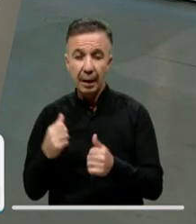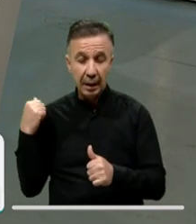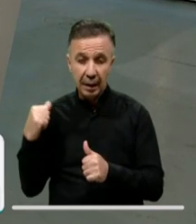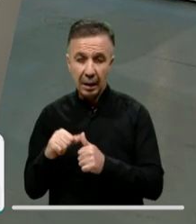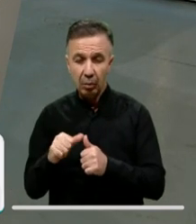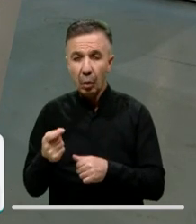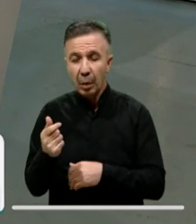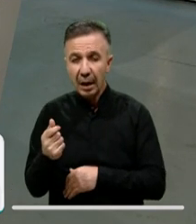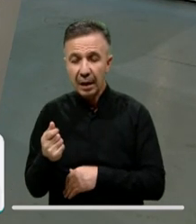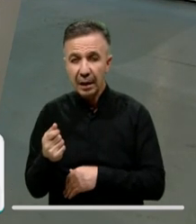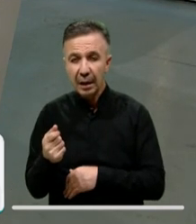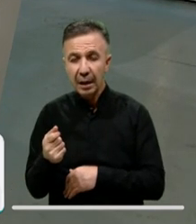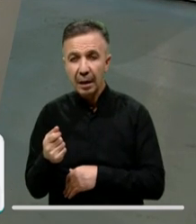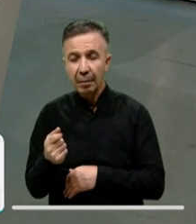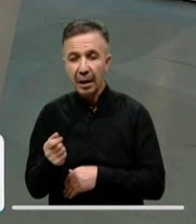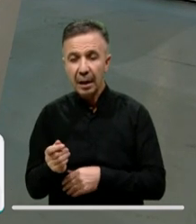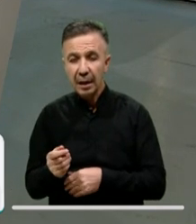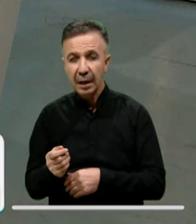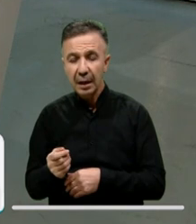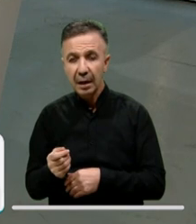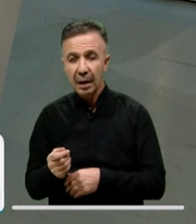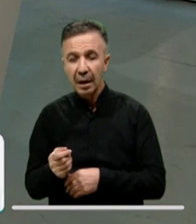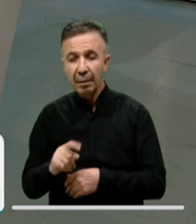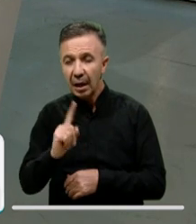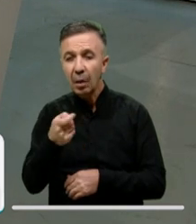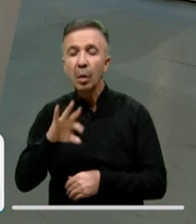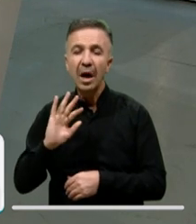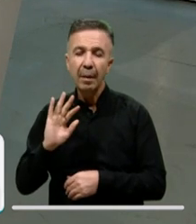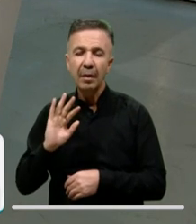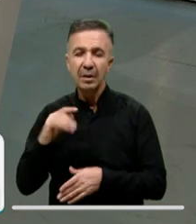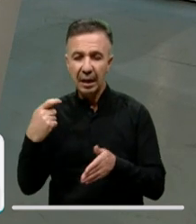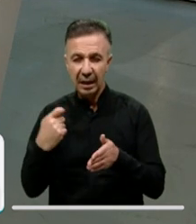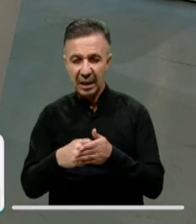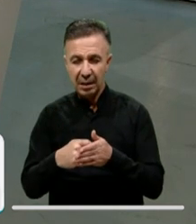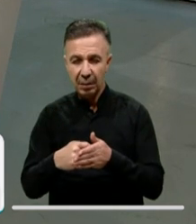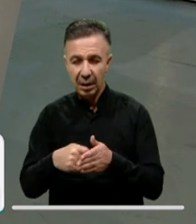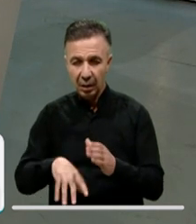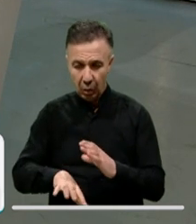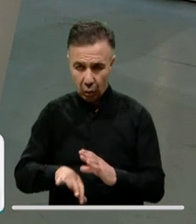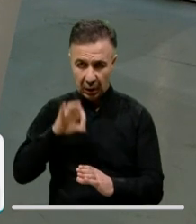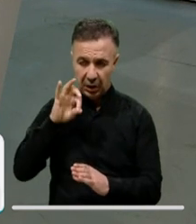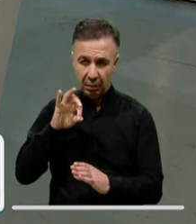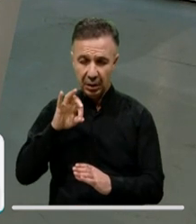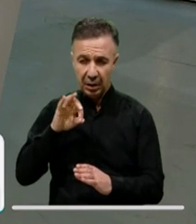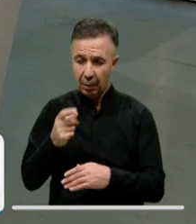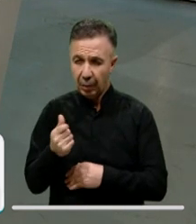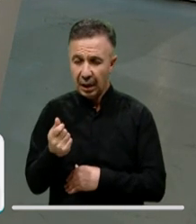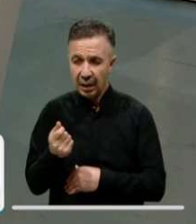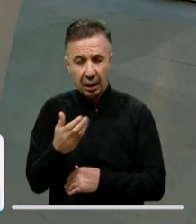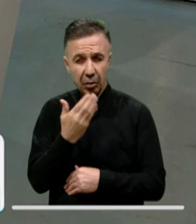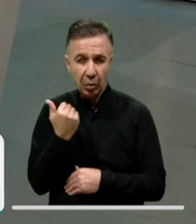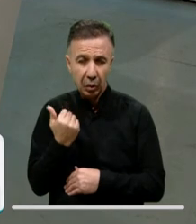bu parayı toparlayamamışsa, hac için kurada ismi çıktığı halde toparlayamamışsa,